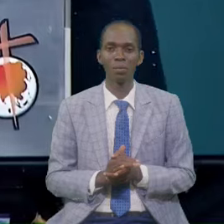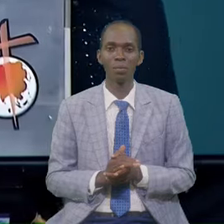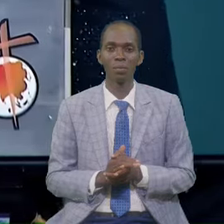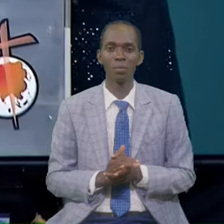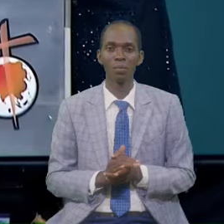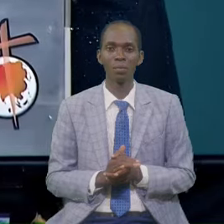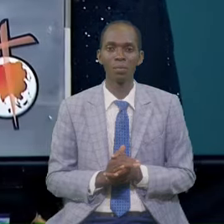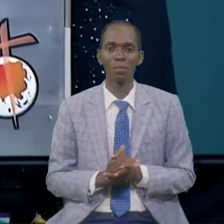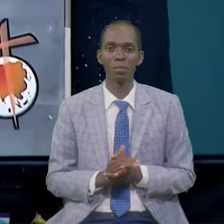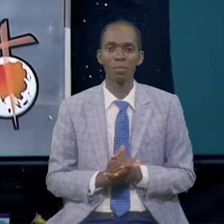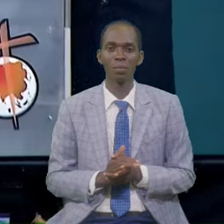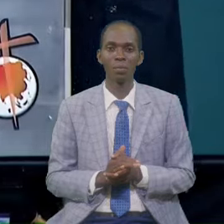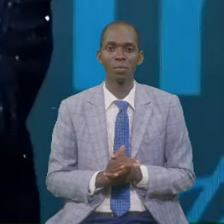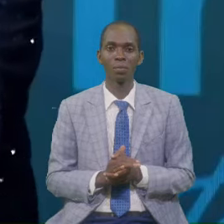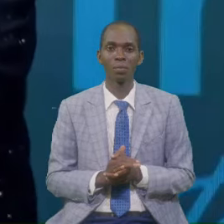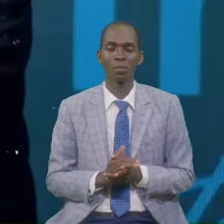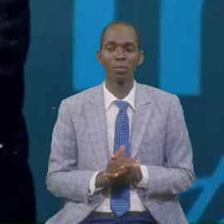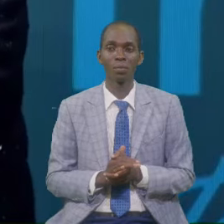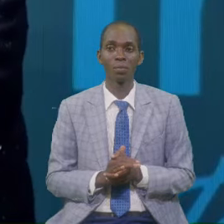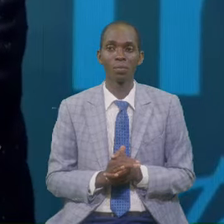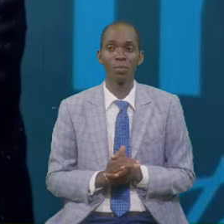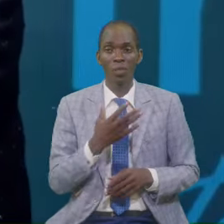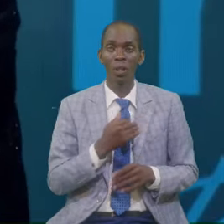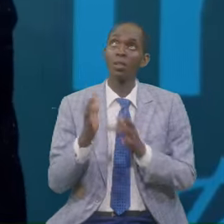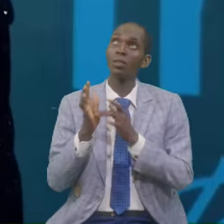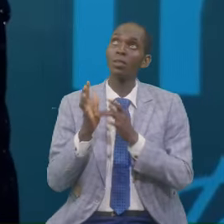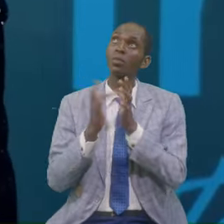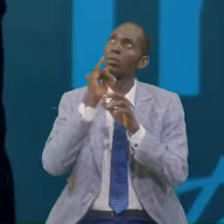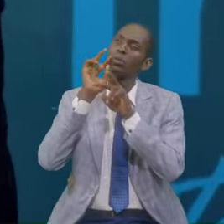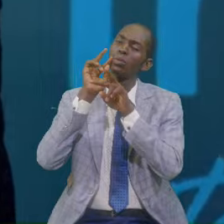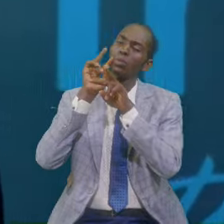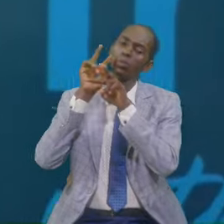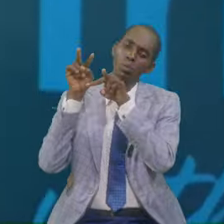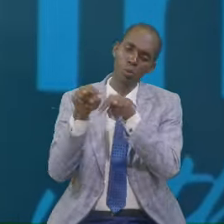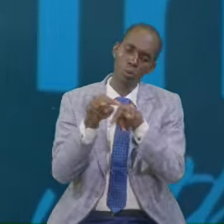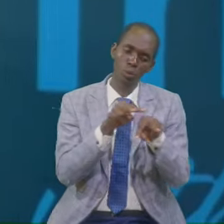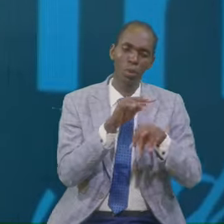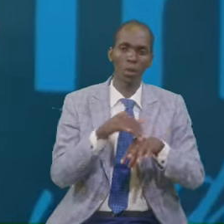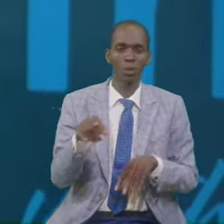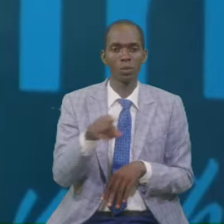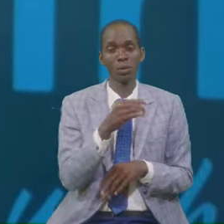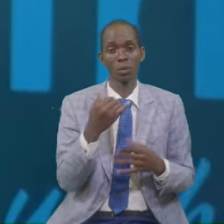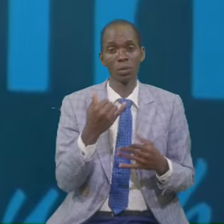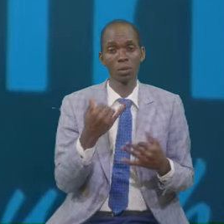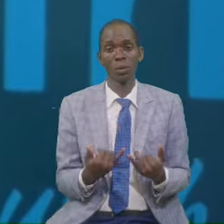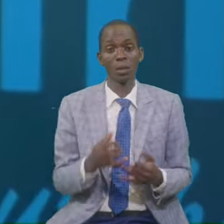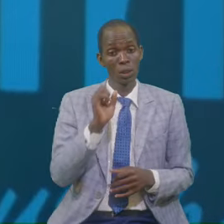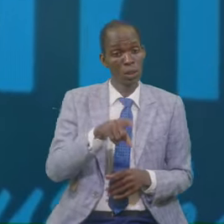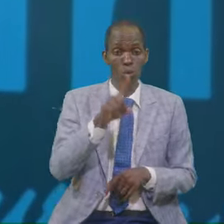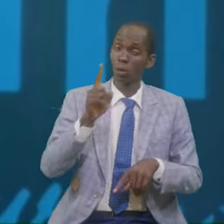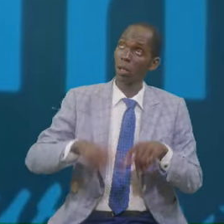క్రీస్తు మాత్రమే. And he's looking at you now. ఆయన ఇప్పుడు మిమ్మల్ని చూస్తున్నారు. Yes, you cannot see him